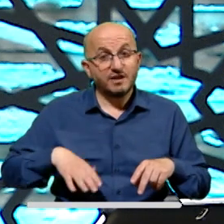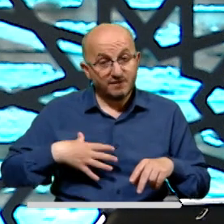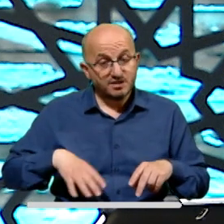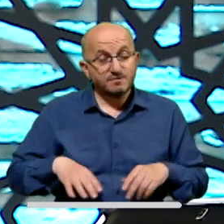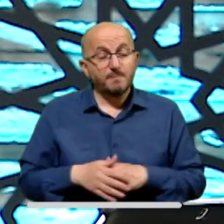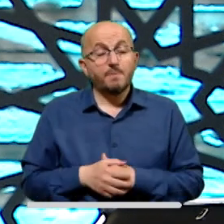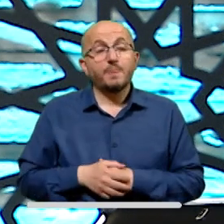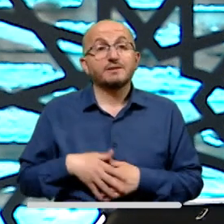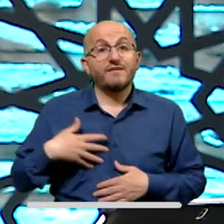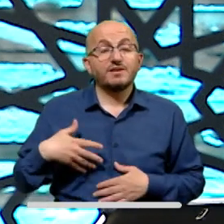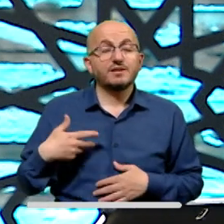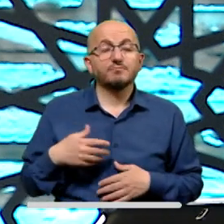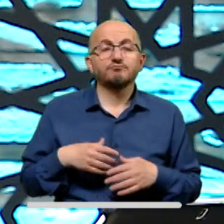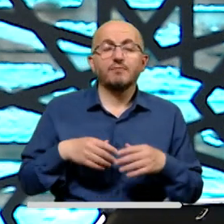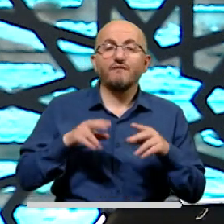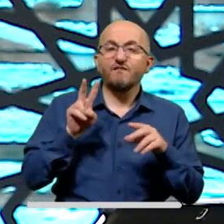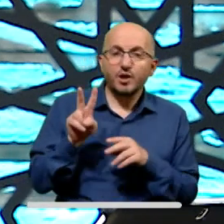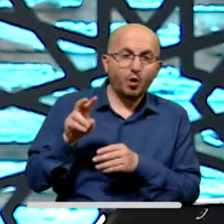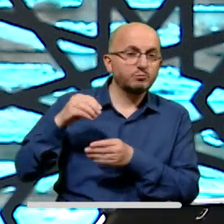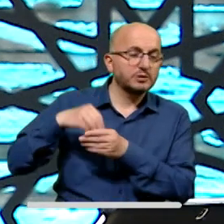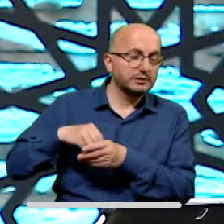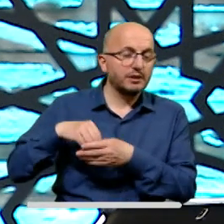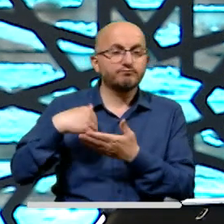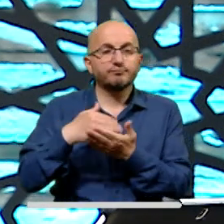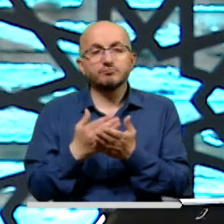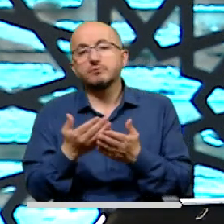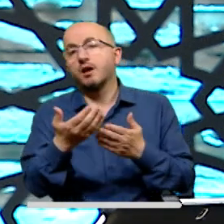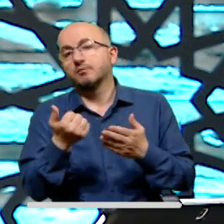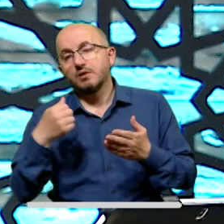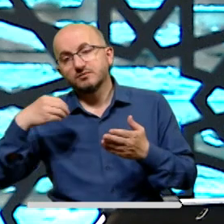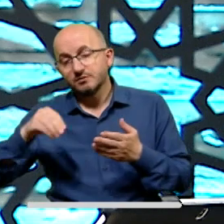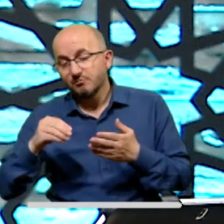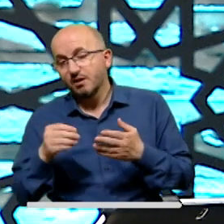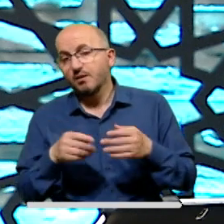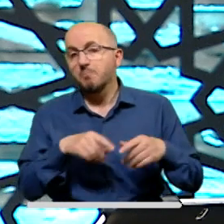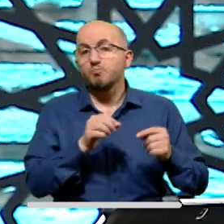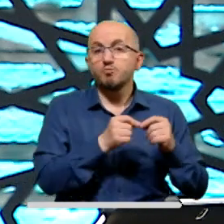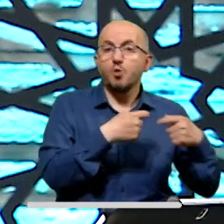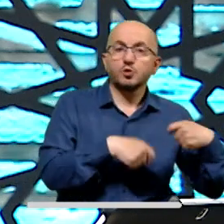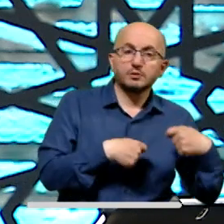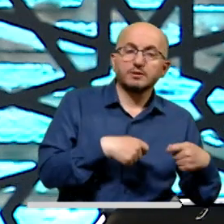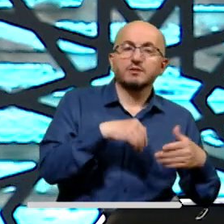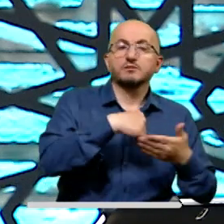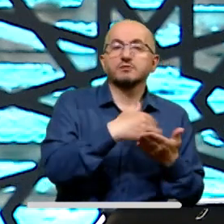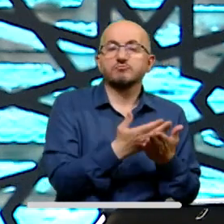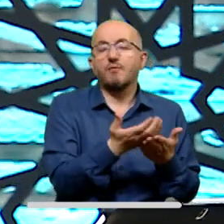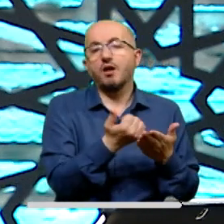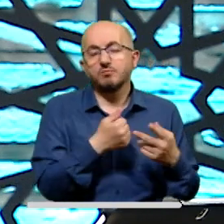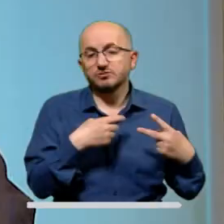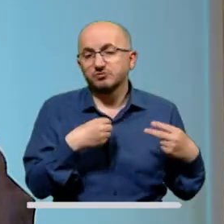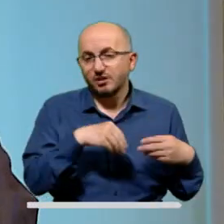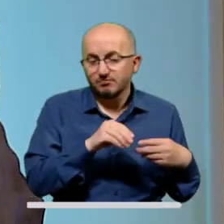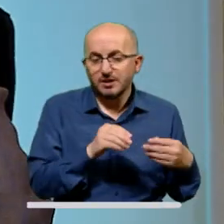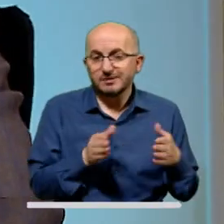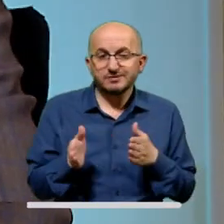hisse senedi alıp satmakla bir yurt dışındaki borsadan hisse senedi alıp satmak arasında caizlik durumu açısından bir fark var